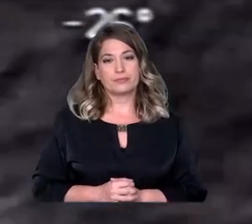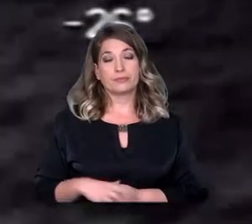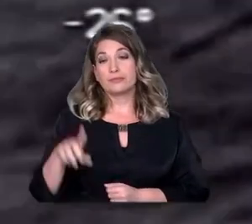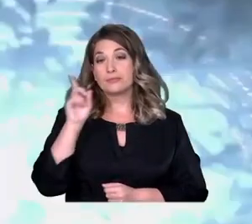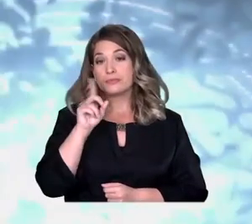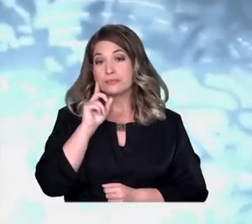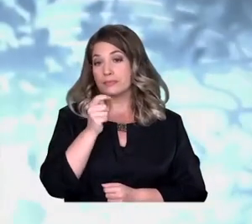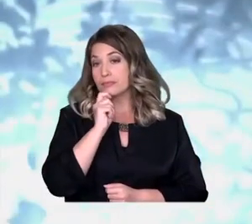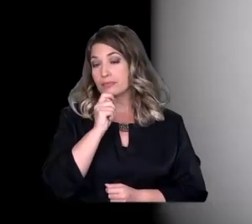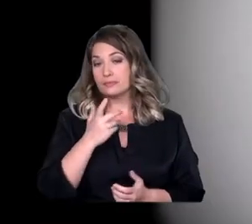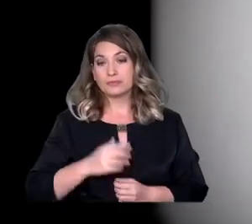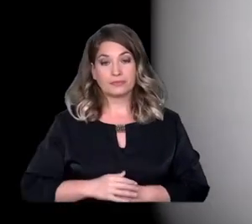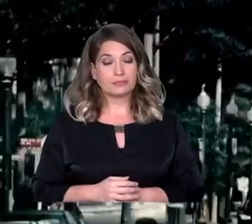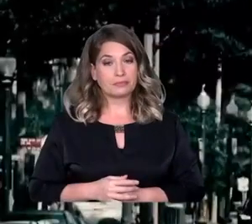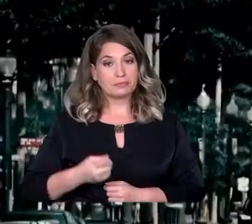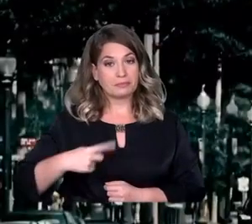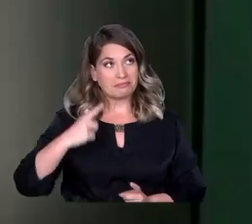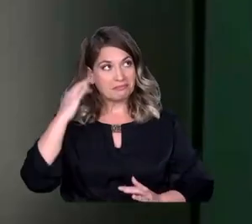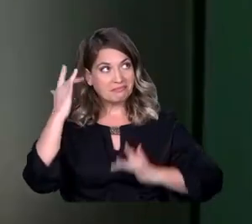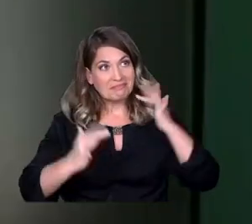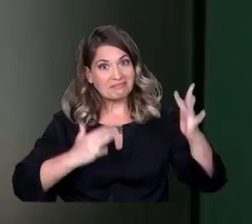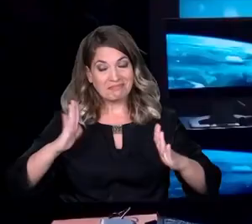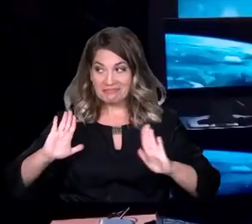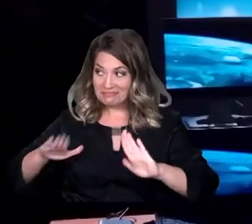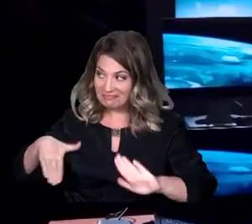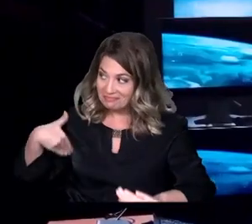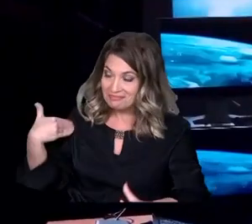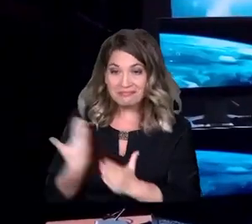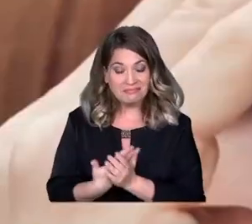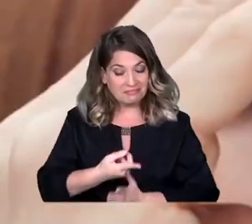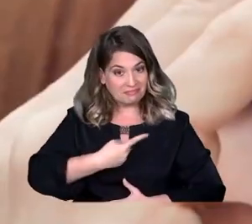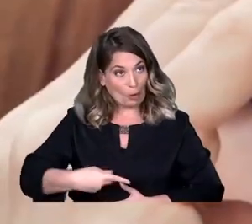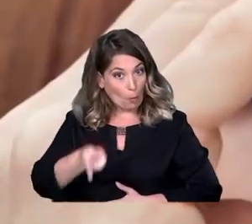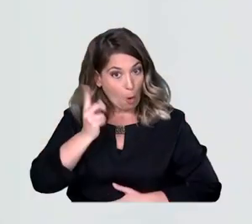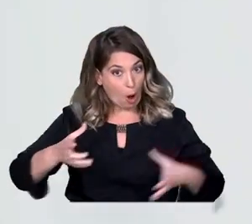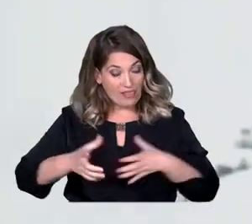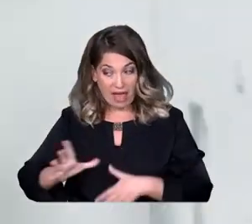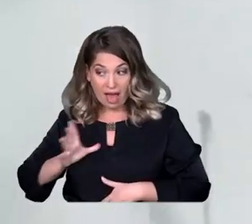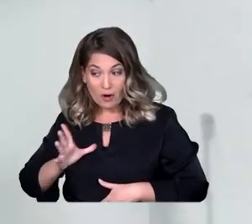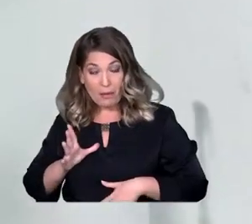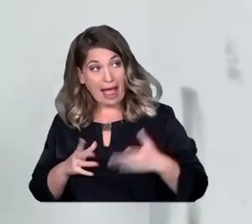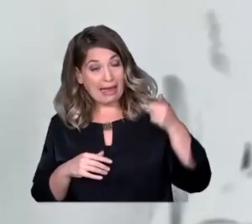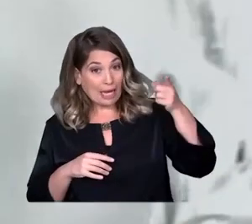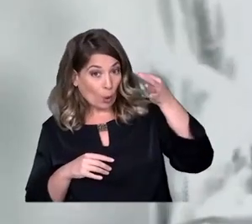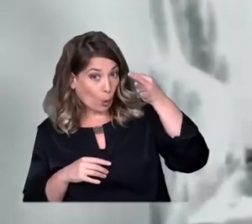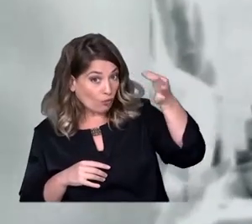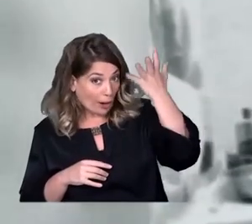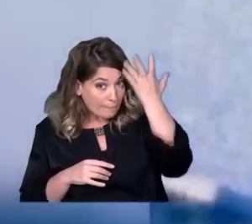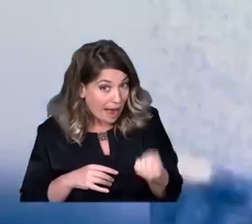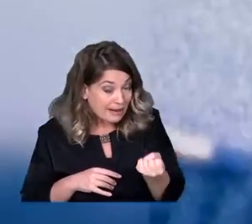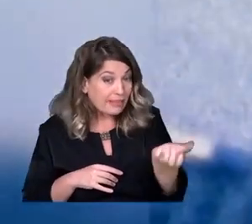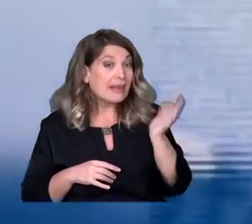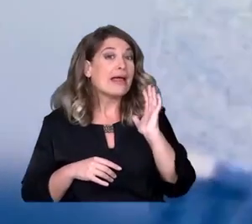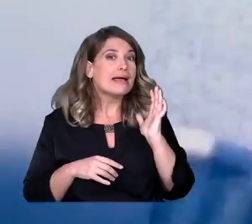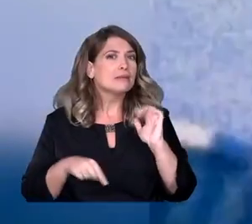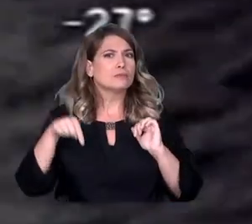απάντηση στο ερώτημα αν είμαστε μόνοι στο σύμπαν, αν τα UFO υπάρχουν και αν εξωγήινοι κυκλοφορούν ανάμεσά μας, προσπάθησε να δώσει το Αμερικανικό